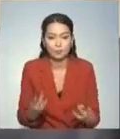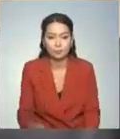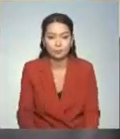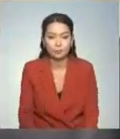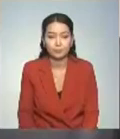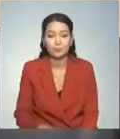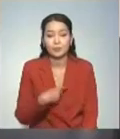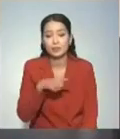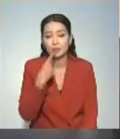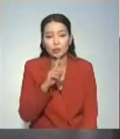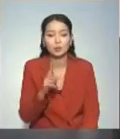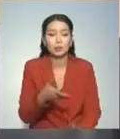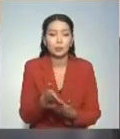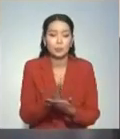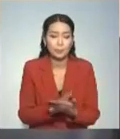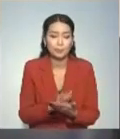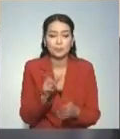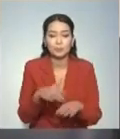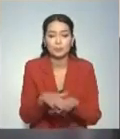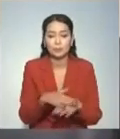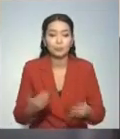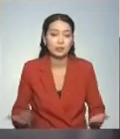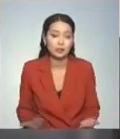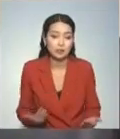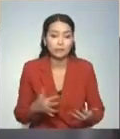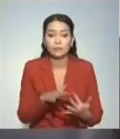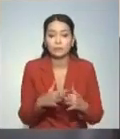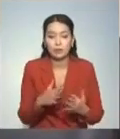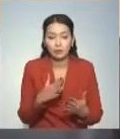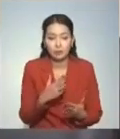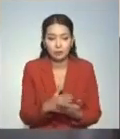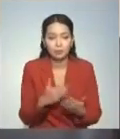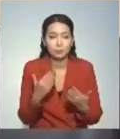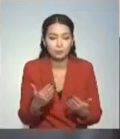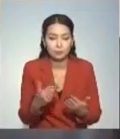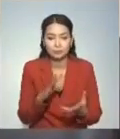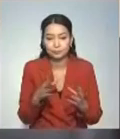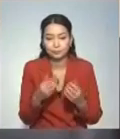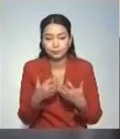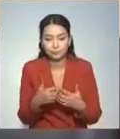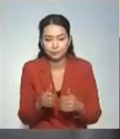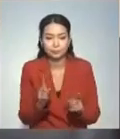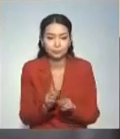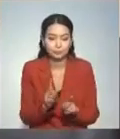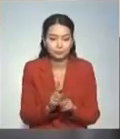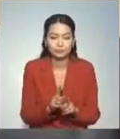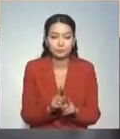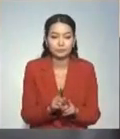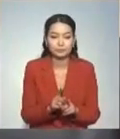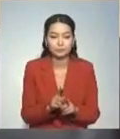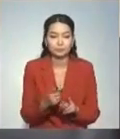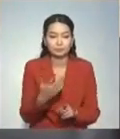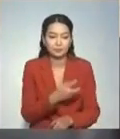Мы говорим, что половина нашего населения проживает именно в селах. При этом, по нашим подсчетам, из 75 тысяч врачей